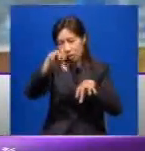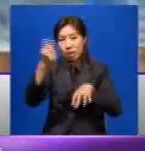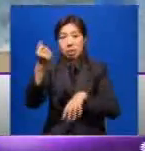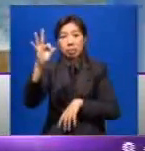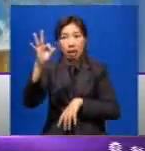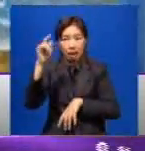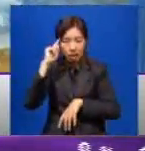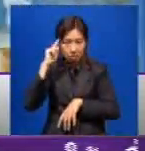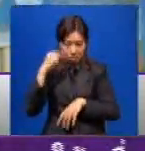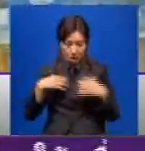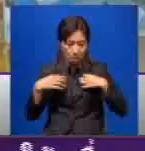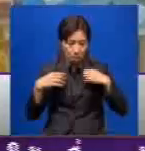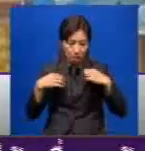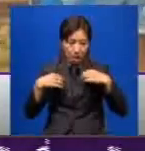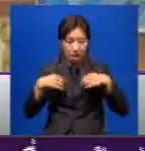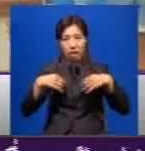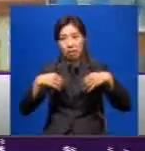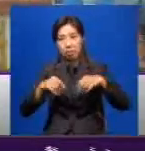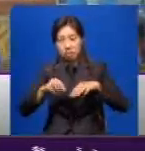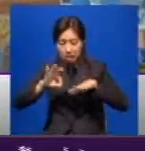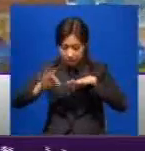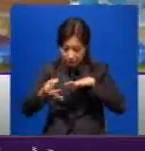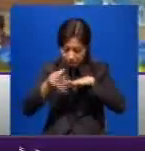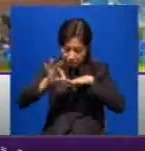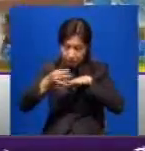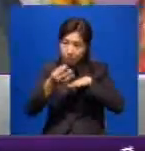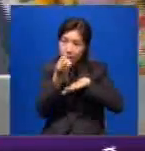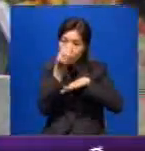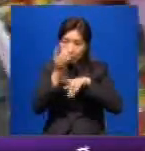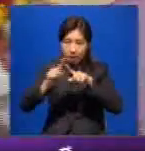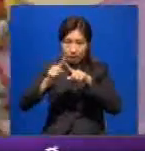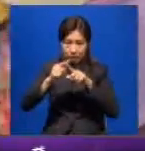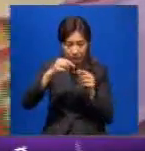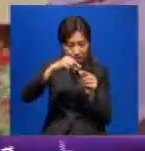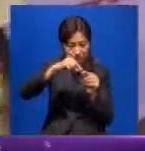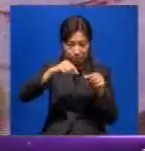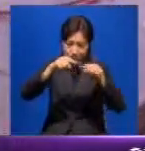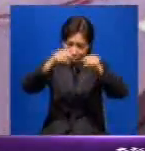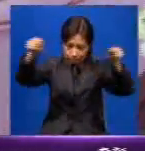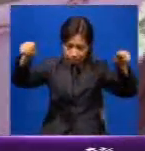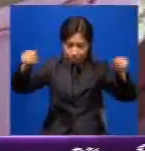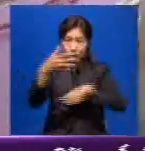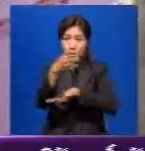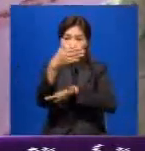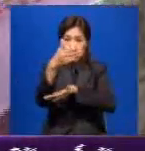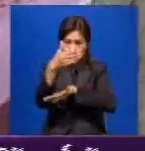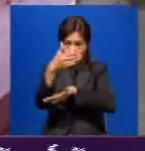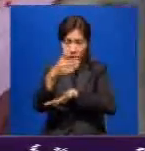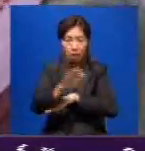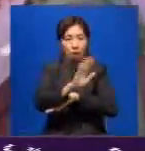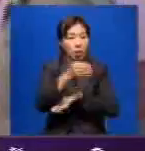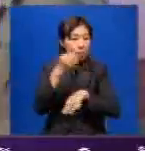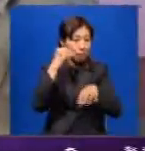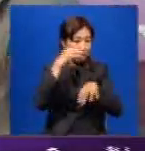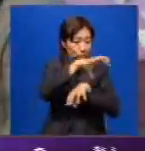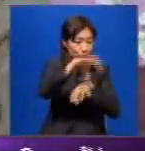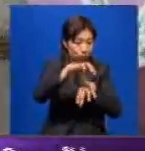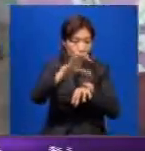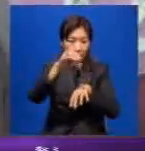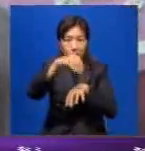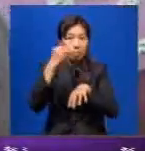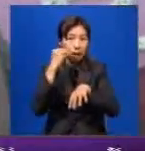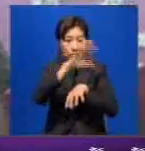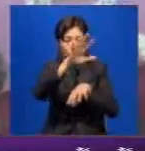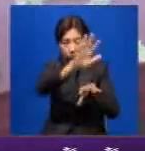ดอกไม้สวยงามก่อนที่จะนำไปติดไว้กับเสาไมม้ไผ่จากนั้นจะนำธงแต่ละหมู่บ้านมาเย็บติดการให้มีความยาวมากที่สุดแล้วก็